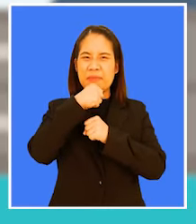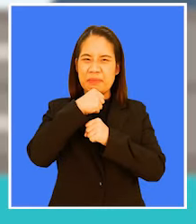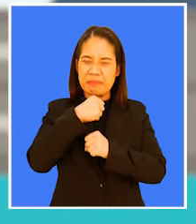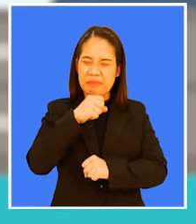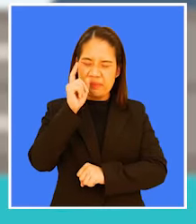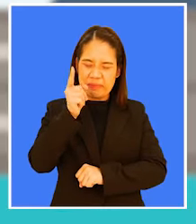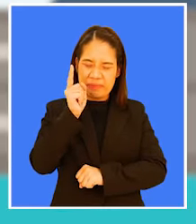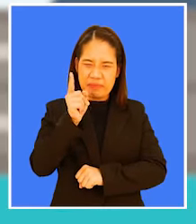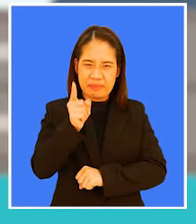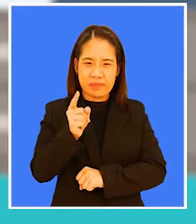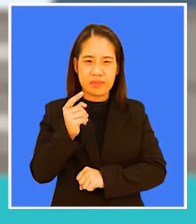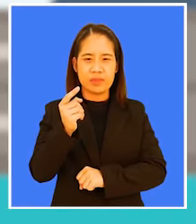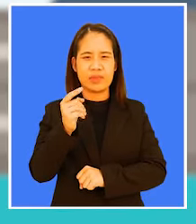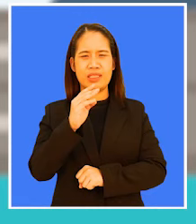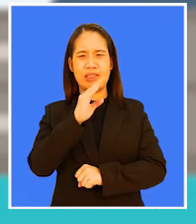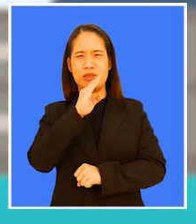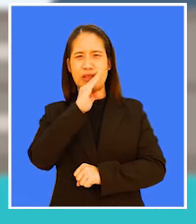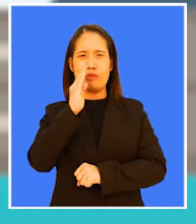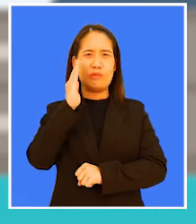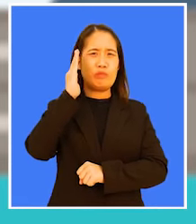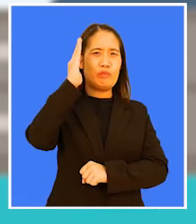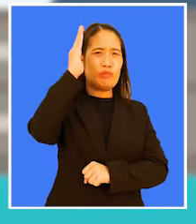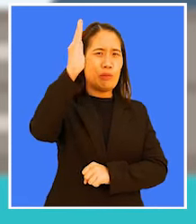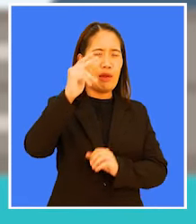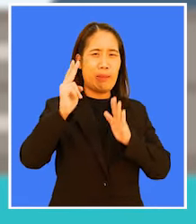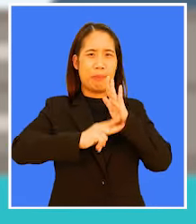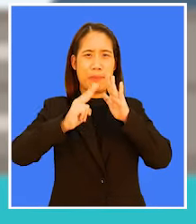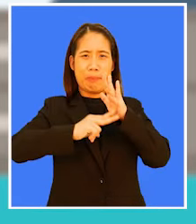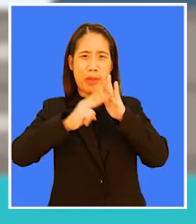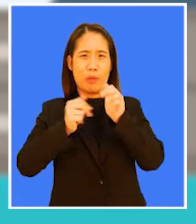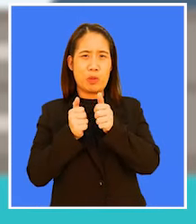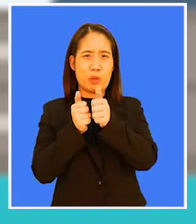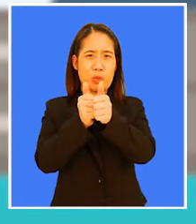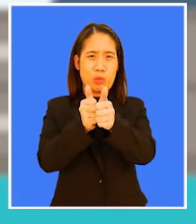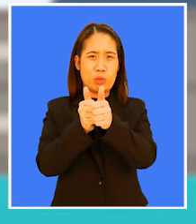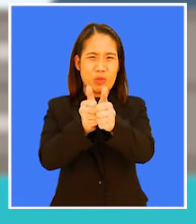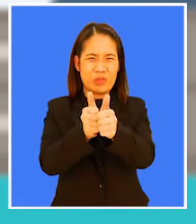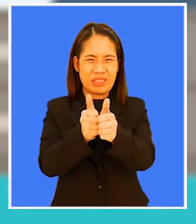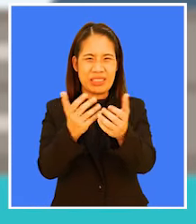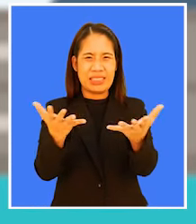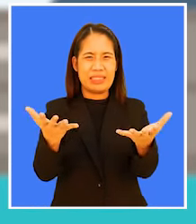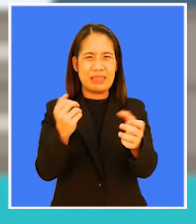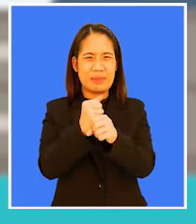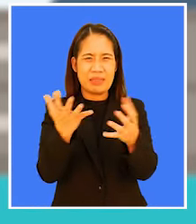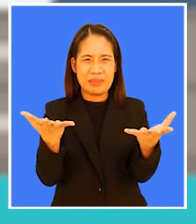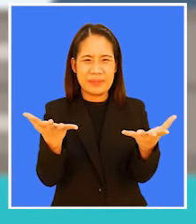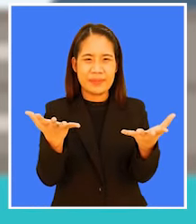ากแล้วสินะเนี่ยแล้วแบบนี้จะไปวิ่งกับพี่ตูนได้อย่างไรแล้ว